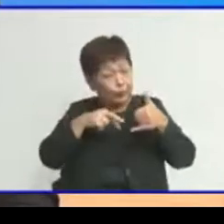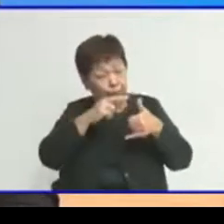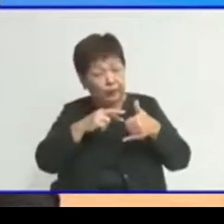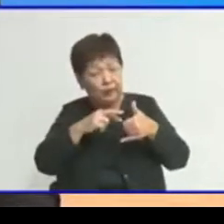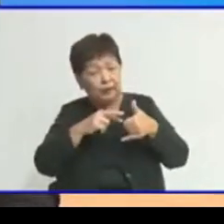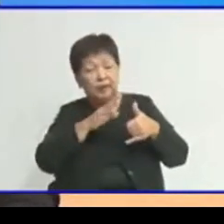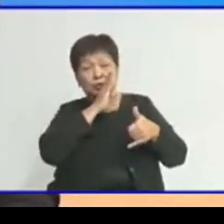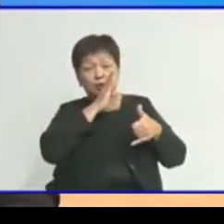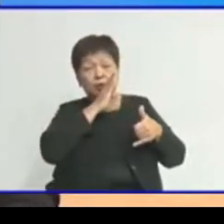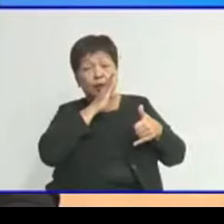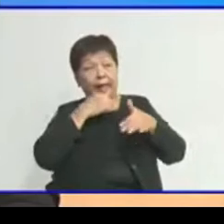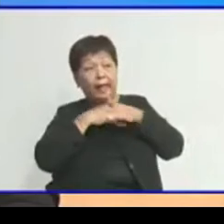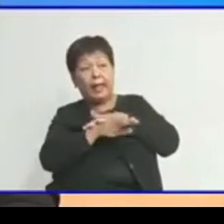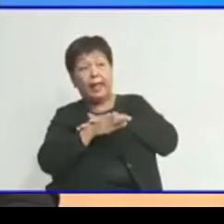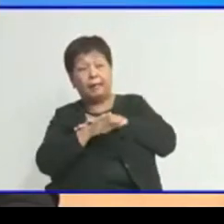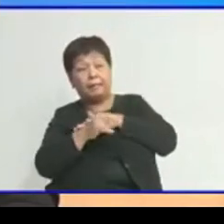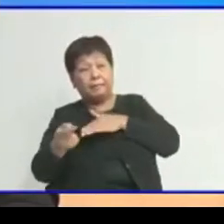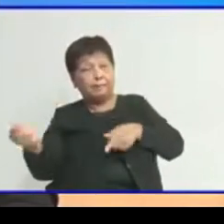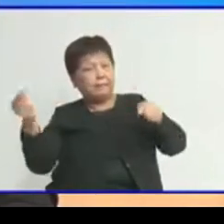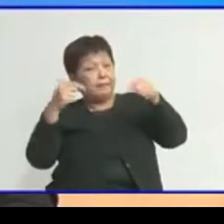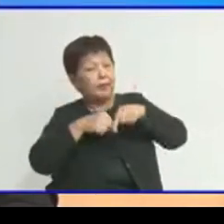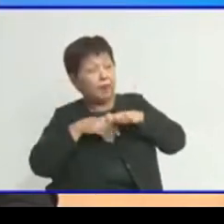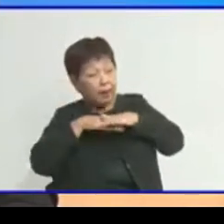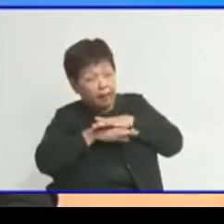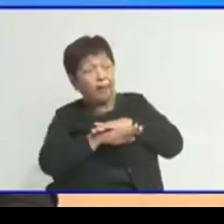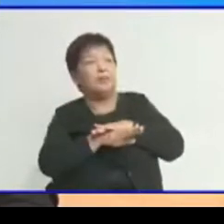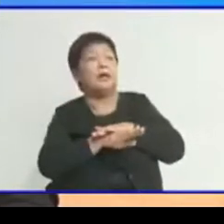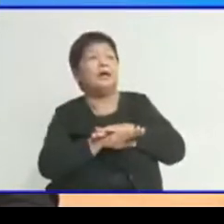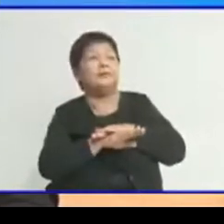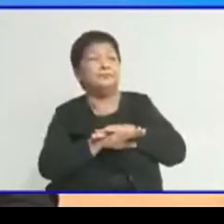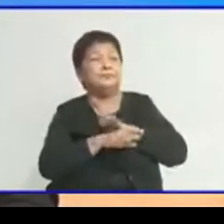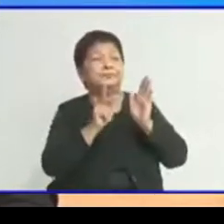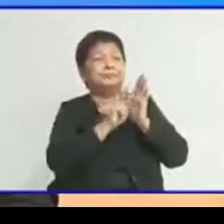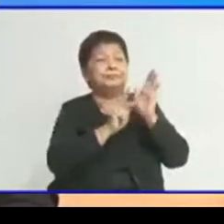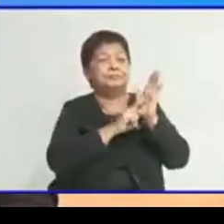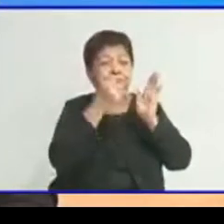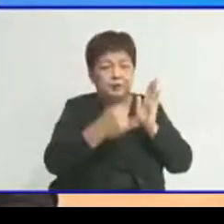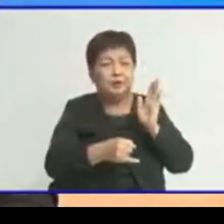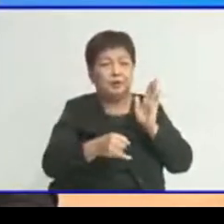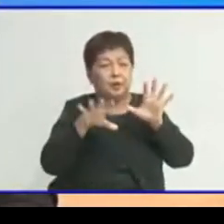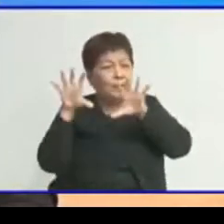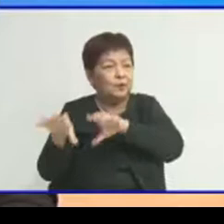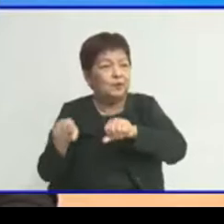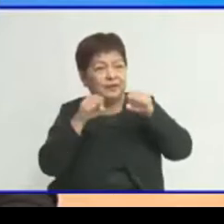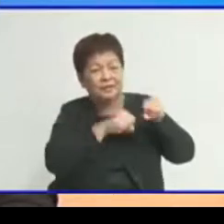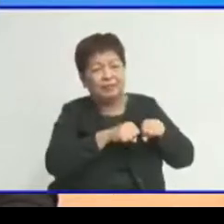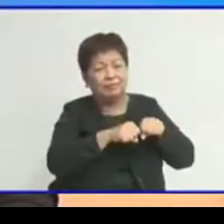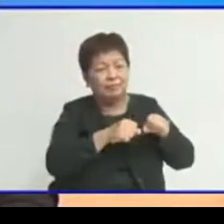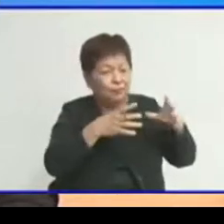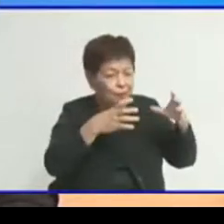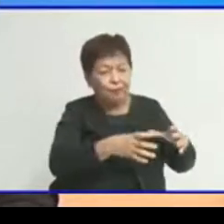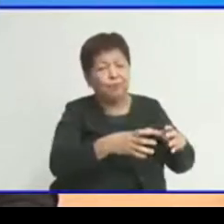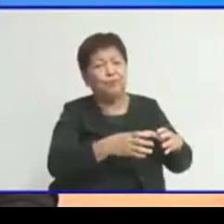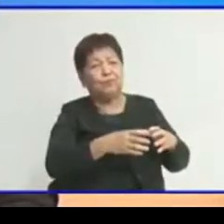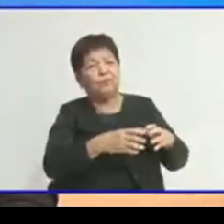หมายหรือไม ่ The official will check whether แต่ไม่ว่า เรา อยู่ที่เมืองหรือว่าสเตย์ต้องมีการดำเนินคดีนะครับเมื่อคดีที่สุด